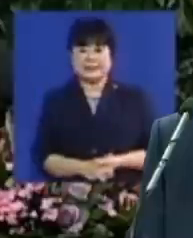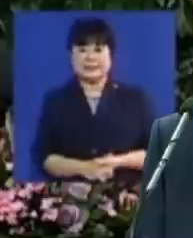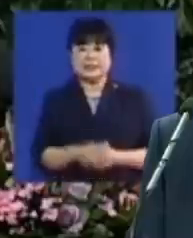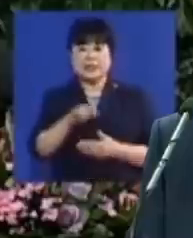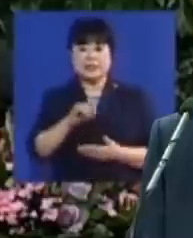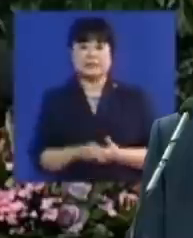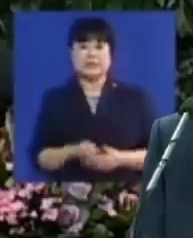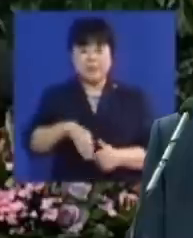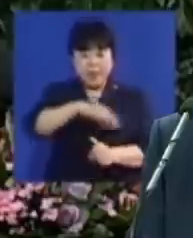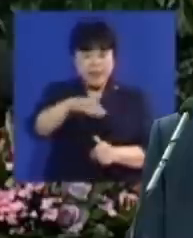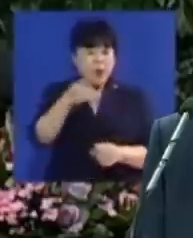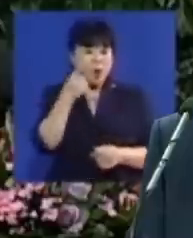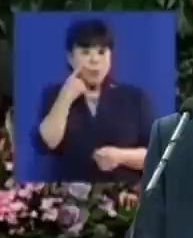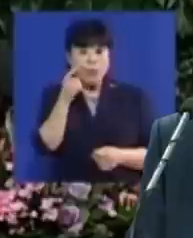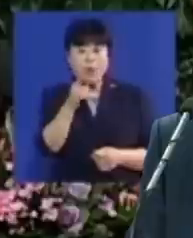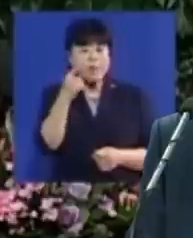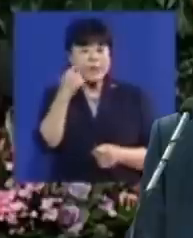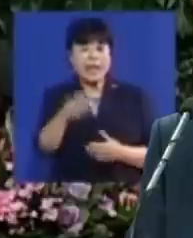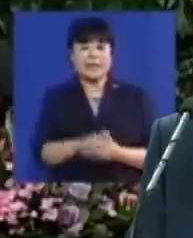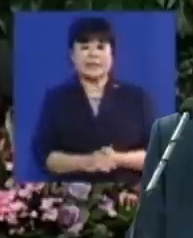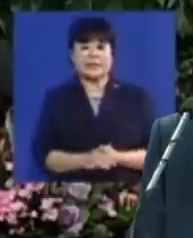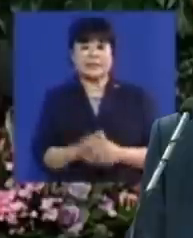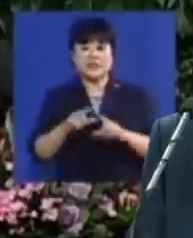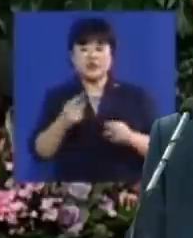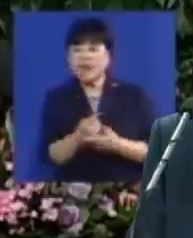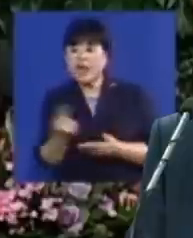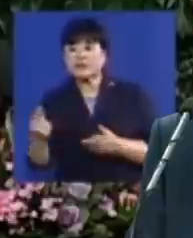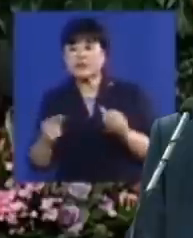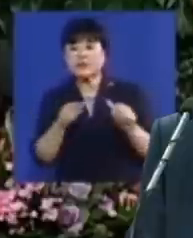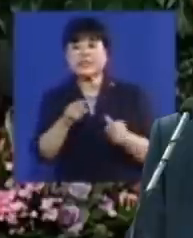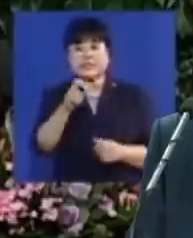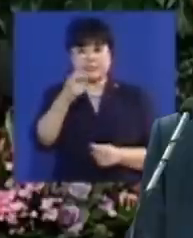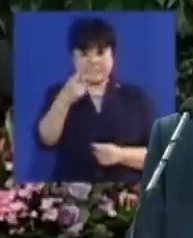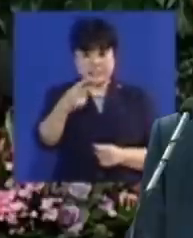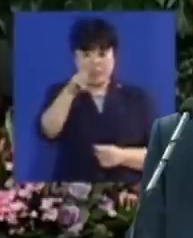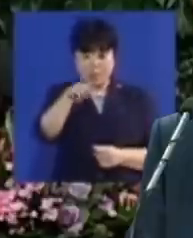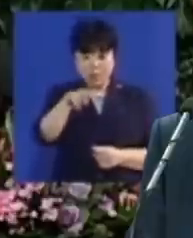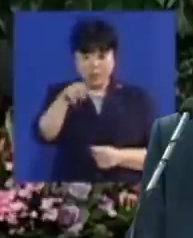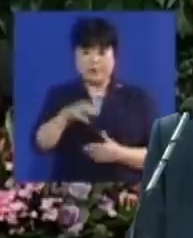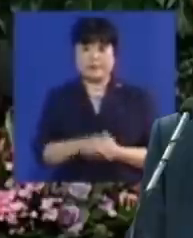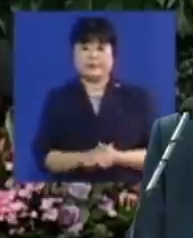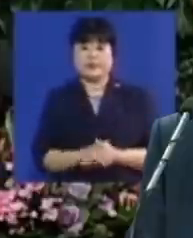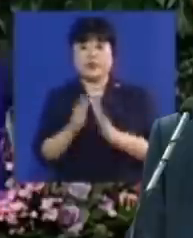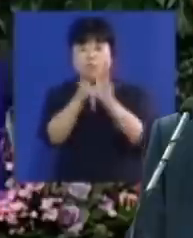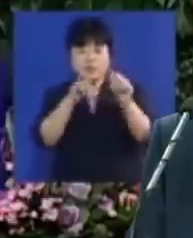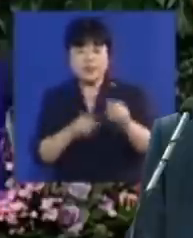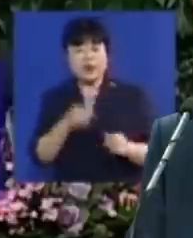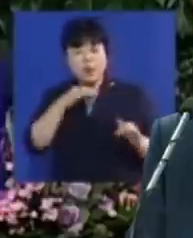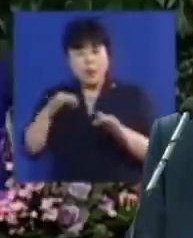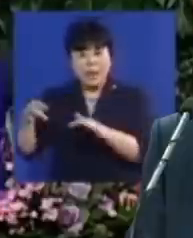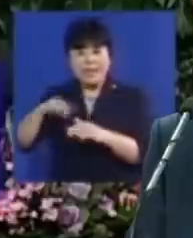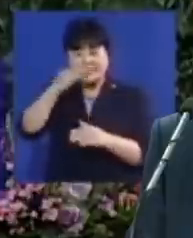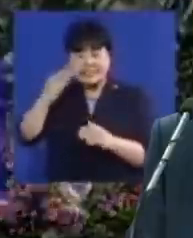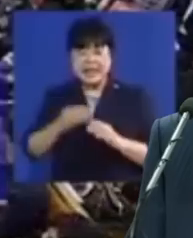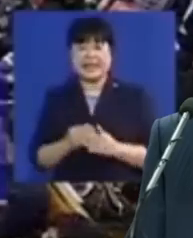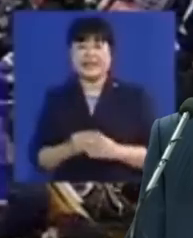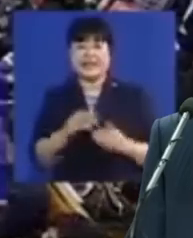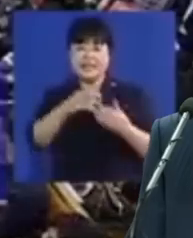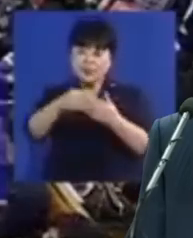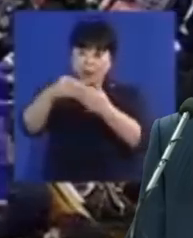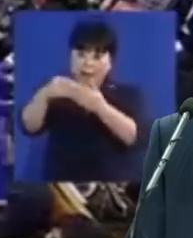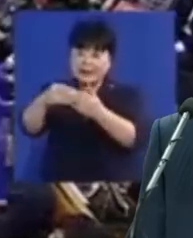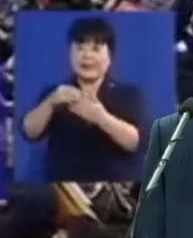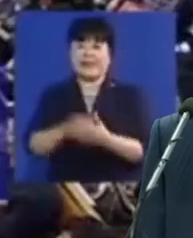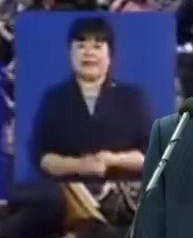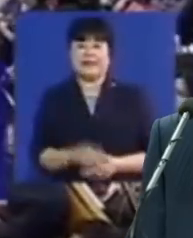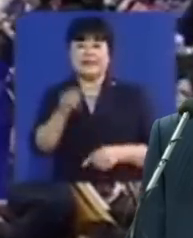배경이 어떤 배경이 있습니까? 출애굽기 15장 22절로 25절에 보면 모세가 홍해에서 이스라엘을 인도하며